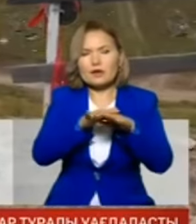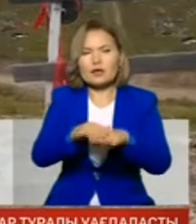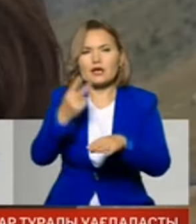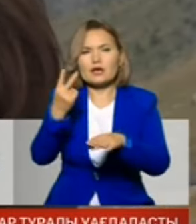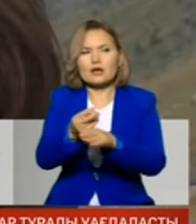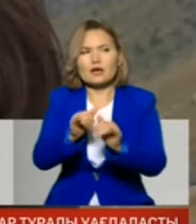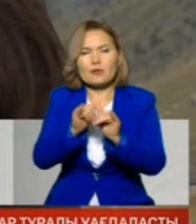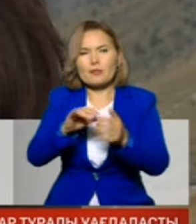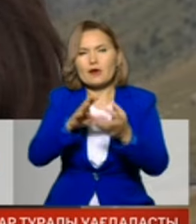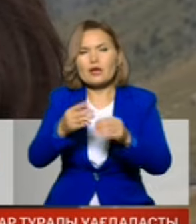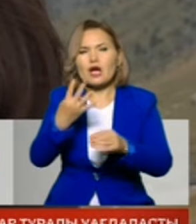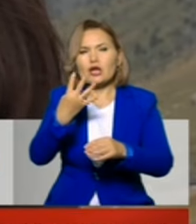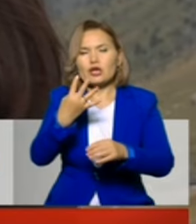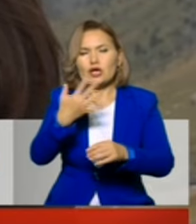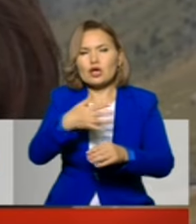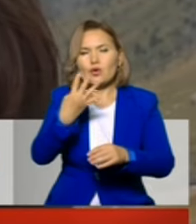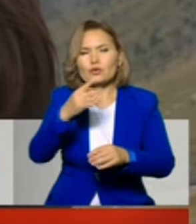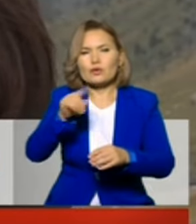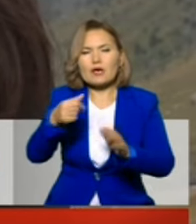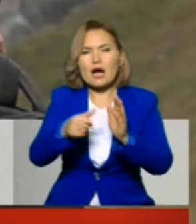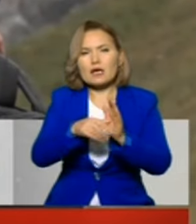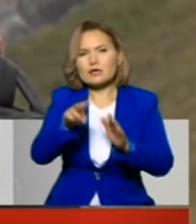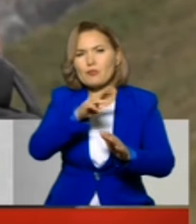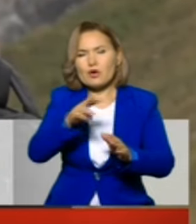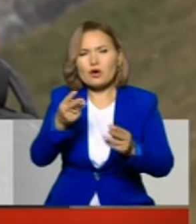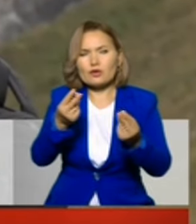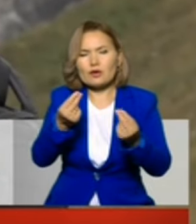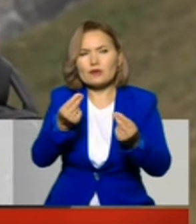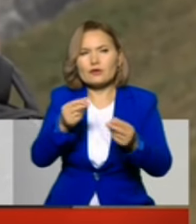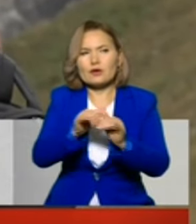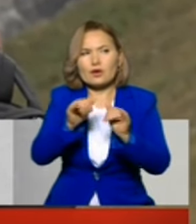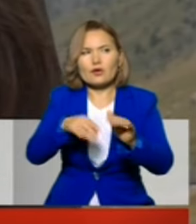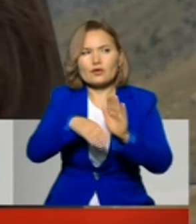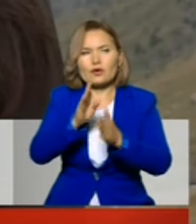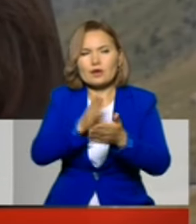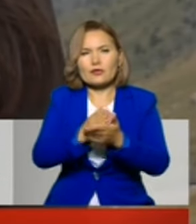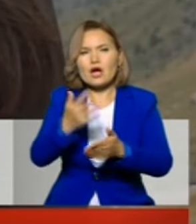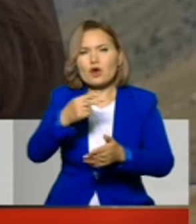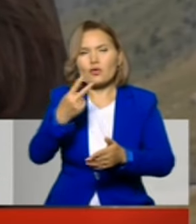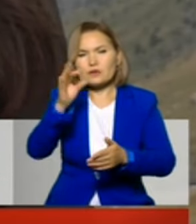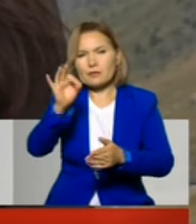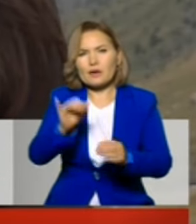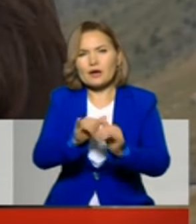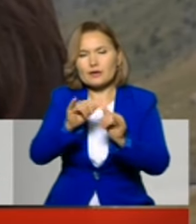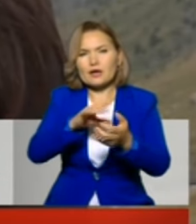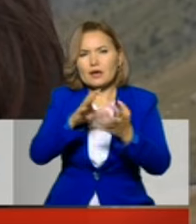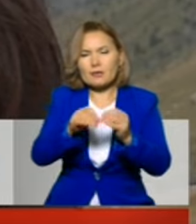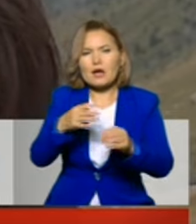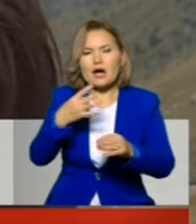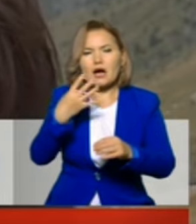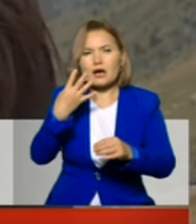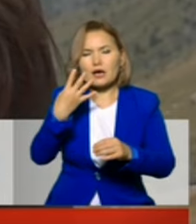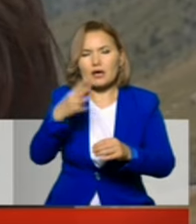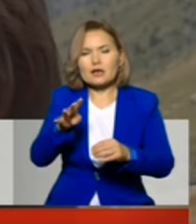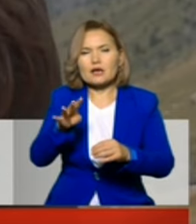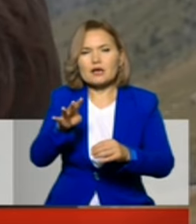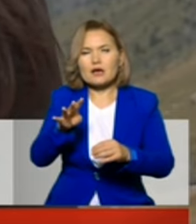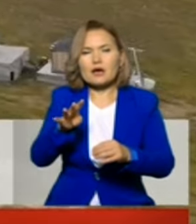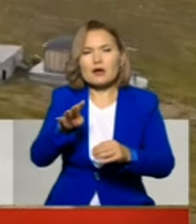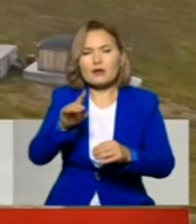өсті. 24,6 миллиард теңгені құрады. Салықтық түсімдер 32%-ға артып, 40,6 миллиард